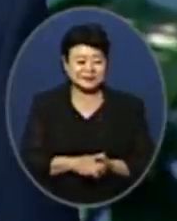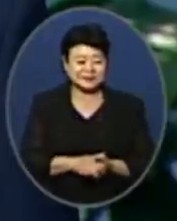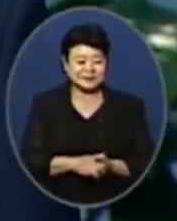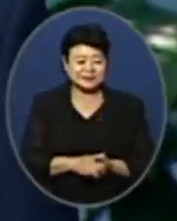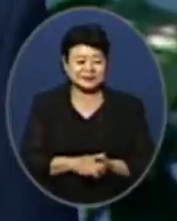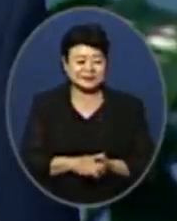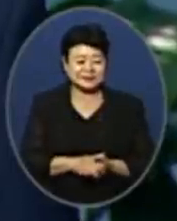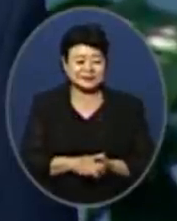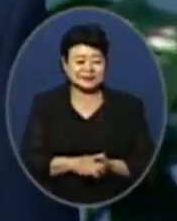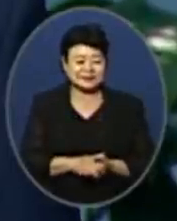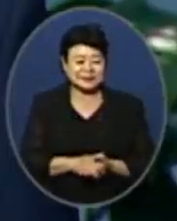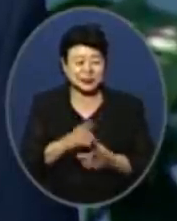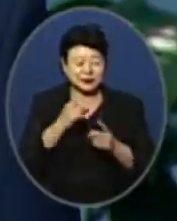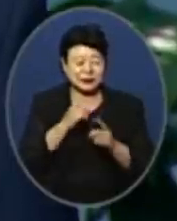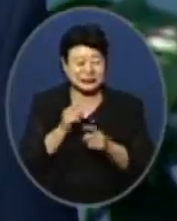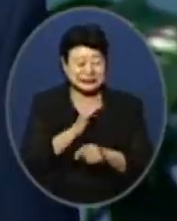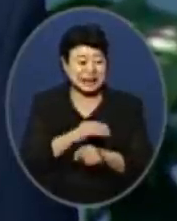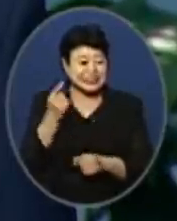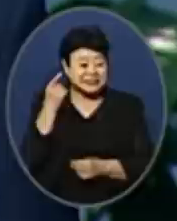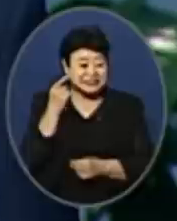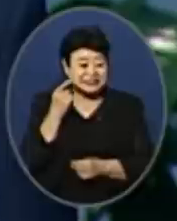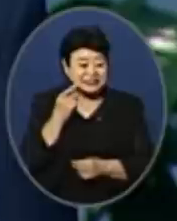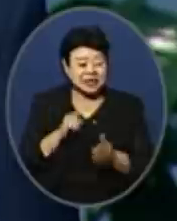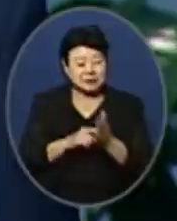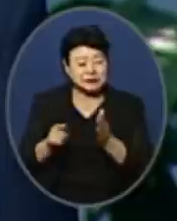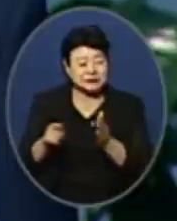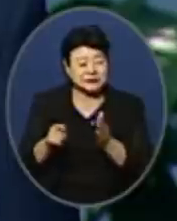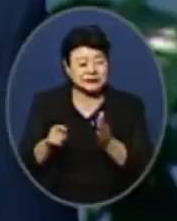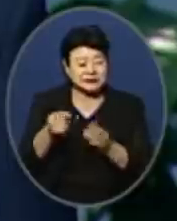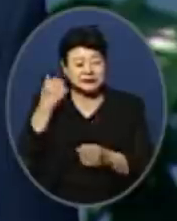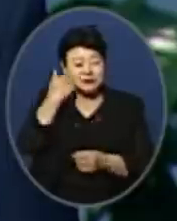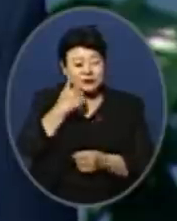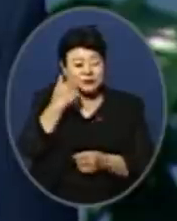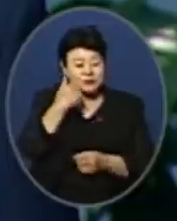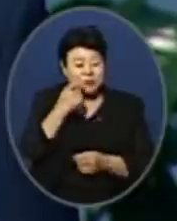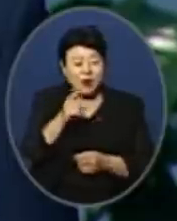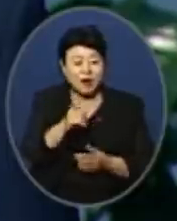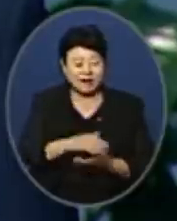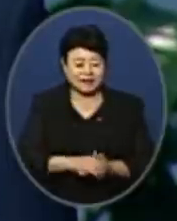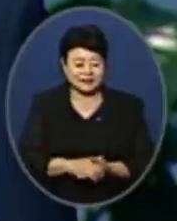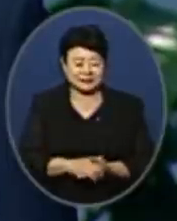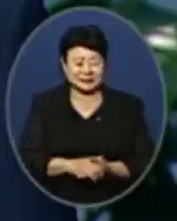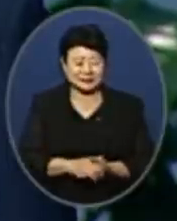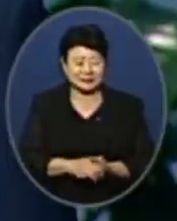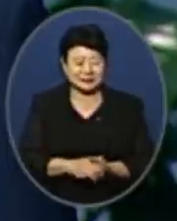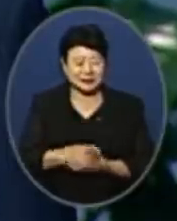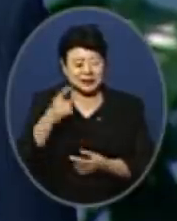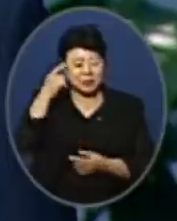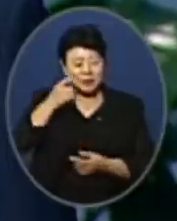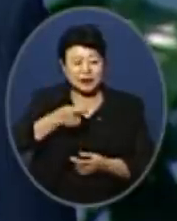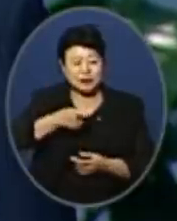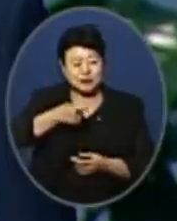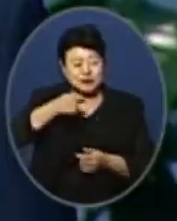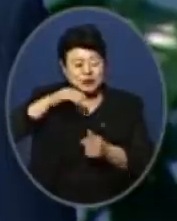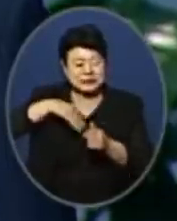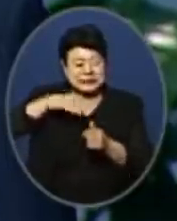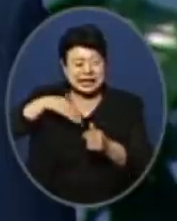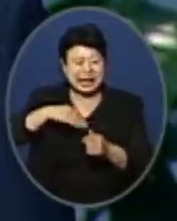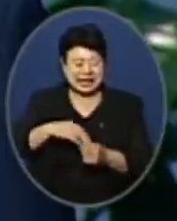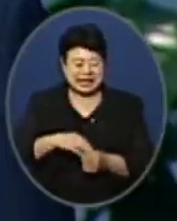되게 내 말을 잘 들어주는데 하나 안 들어주는 것이 있어요. 머리에 물 좀 물감 좀